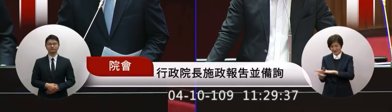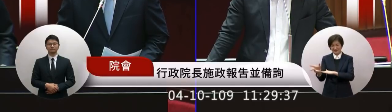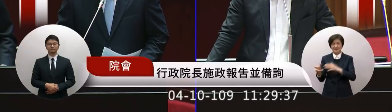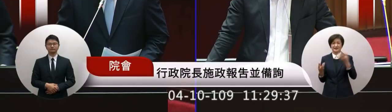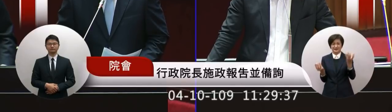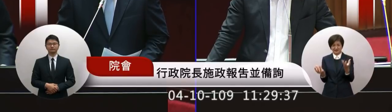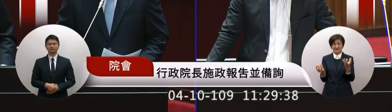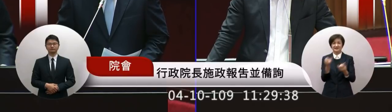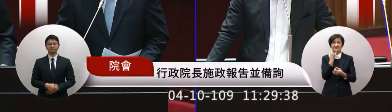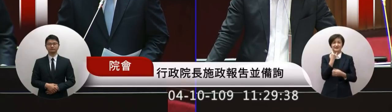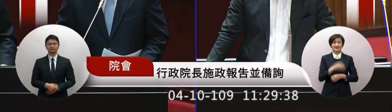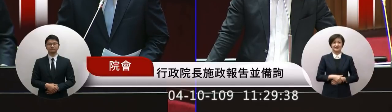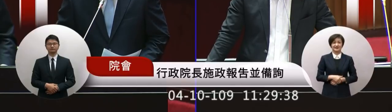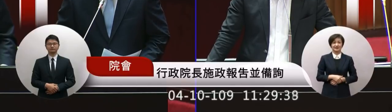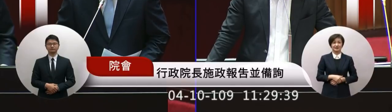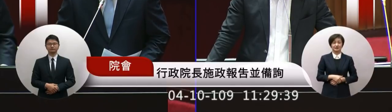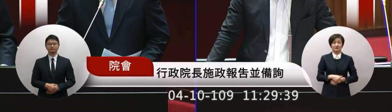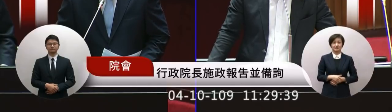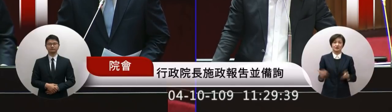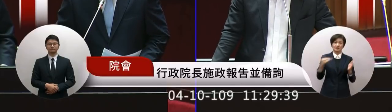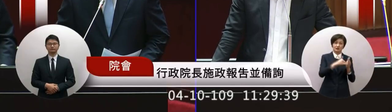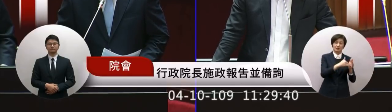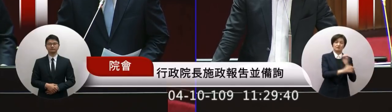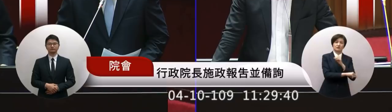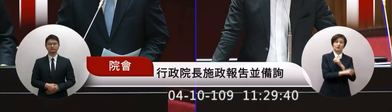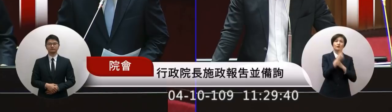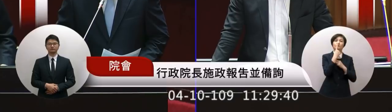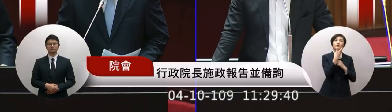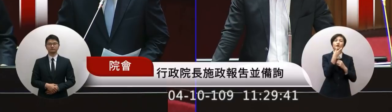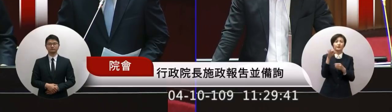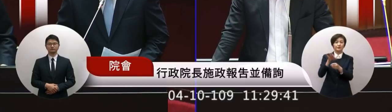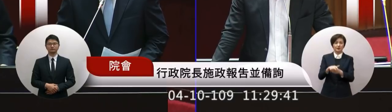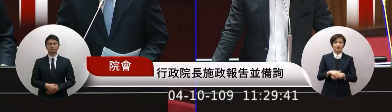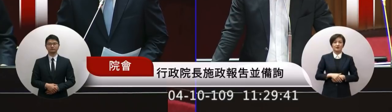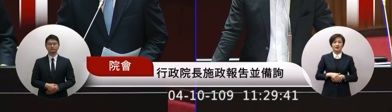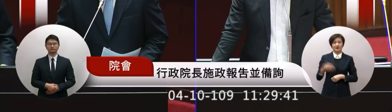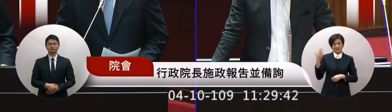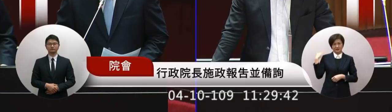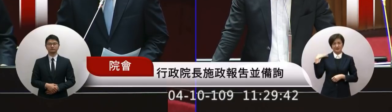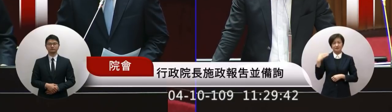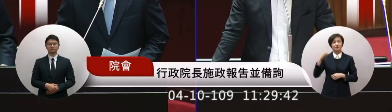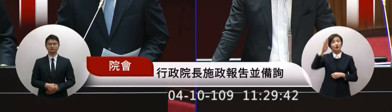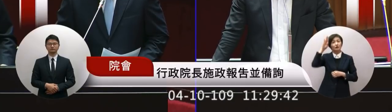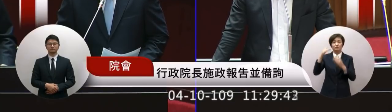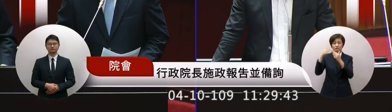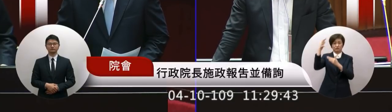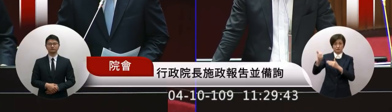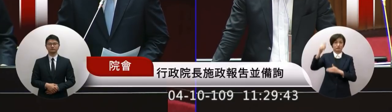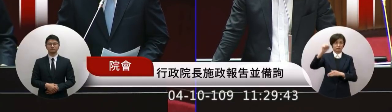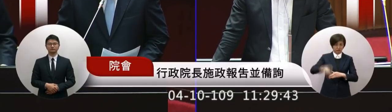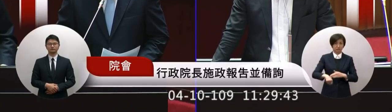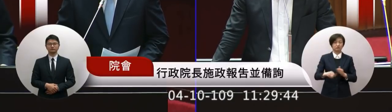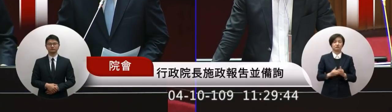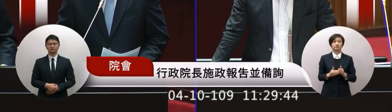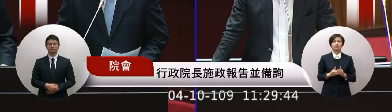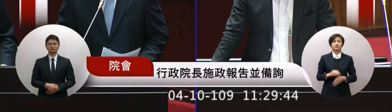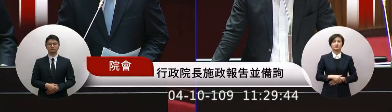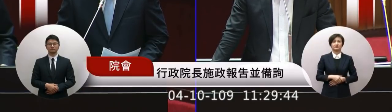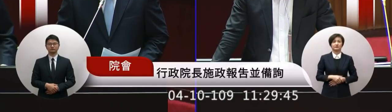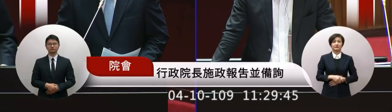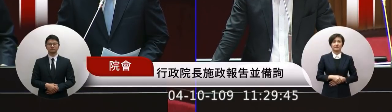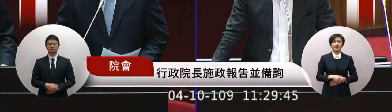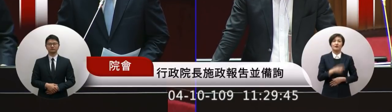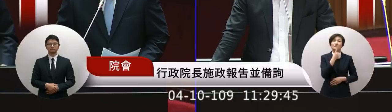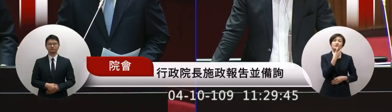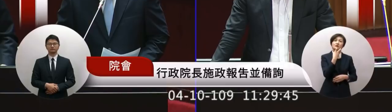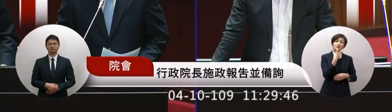啊来即马中央。全部甲你补助，迄个时阵吴志强市长就同意啊。那我想吼，是毋是伫中央的立场，徛伫区